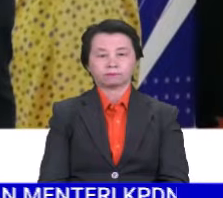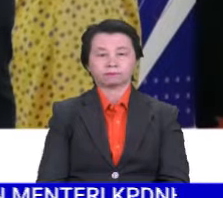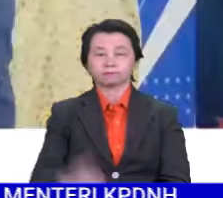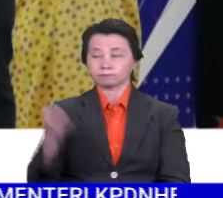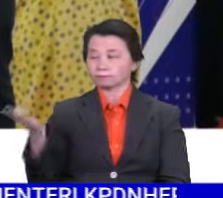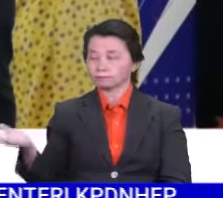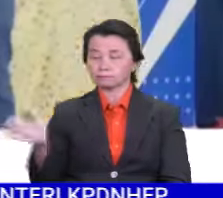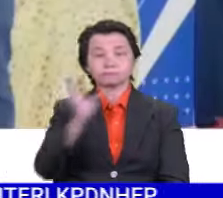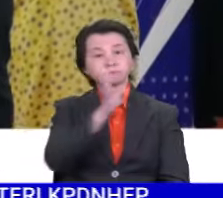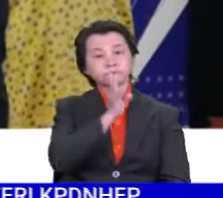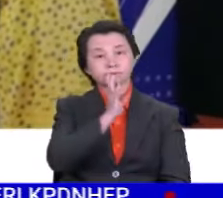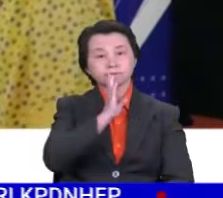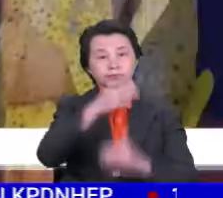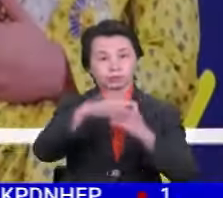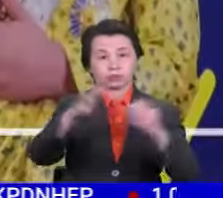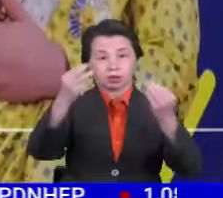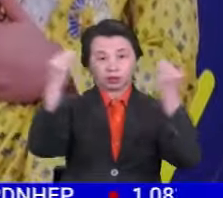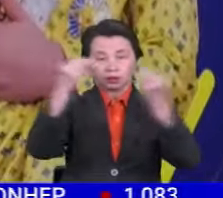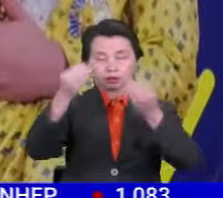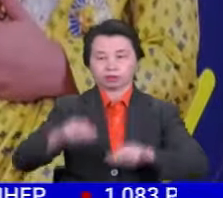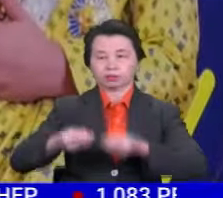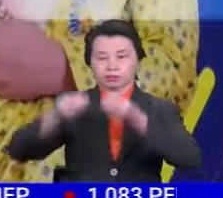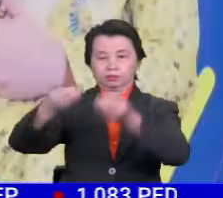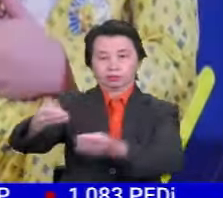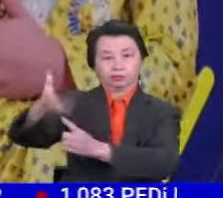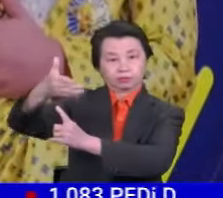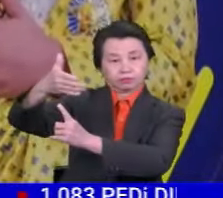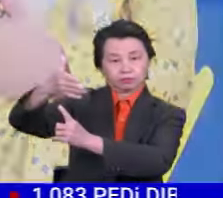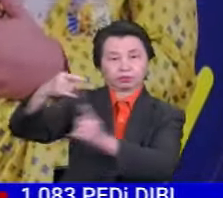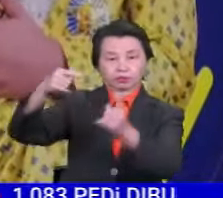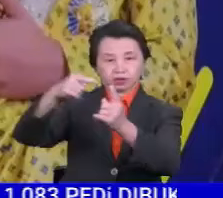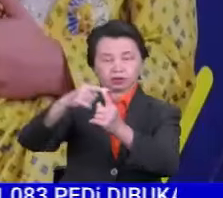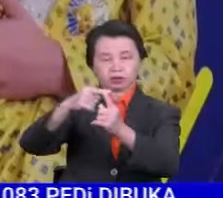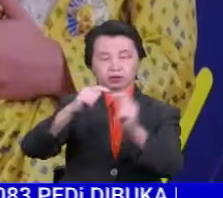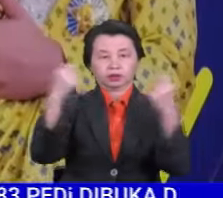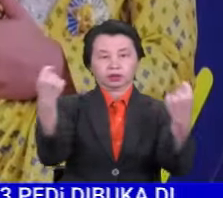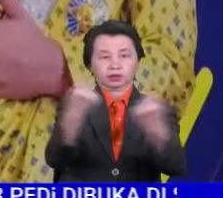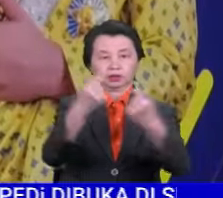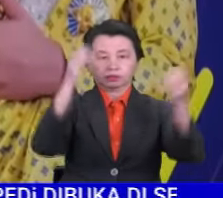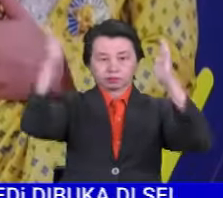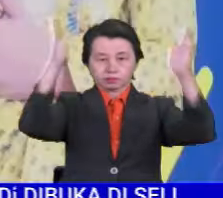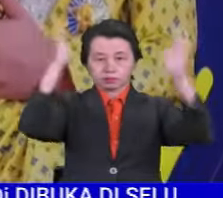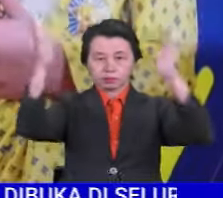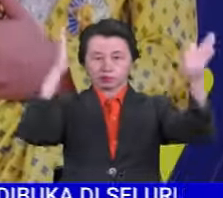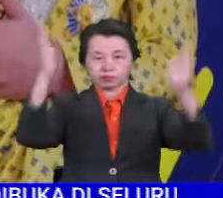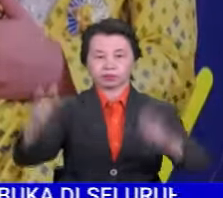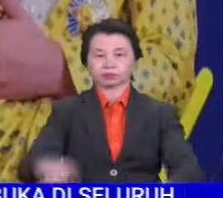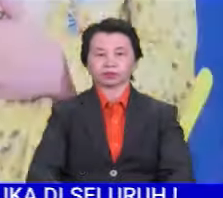Beliau menyatakan perkara itu selepas majlis penyerahan jalur gemilang kepada kontingen negara.